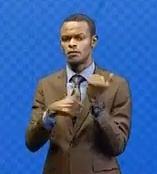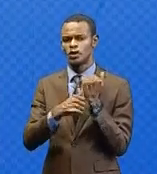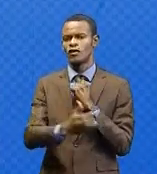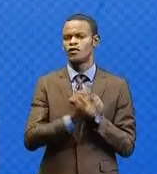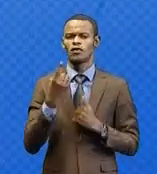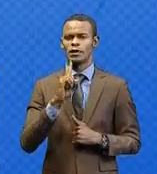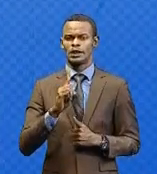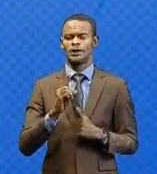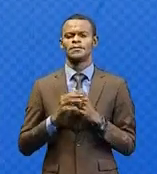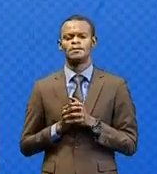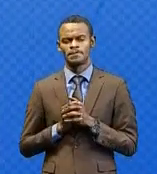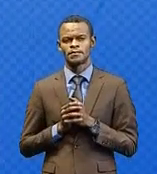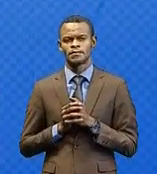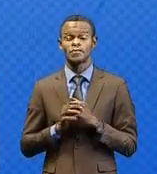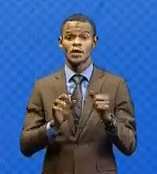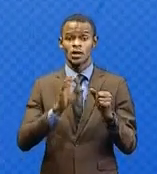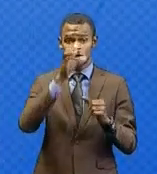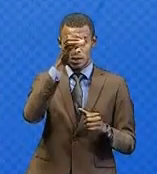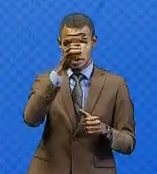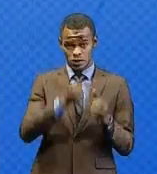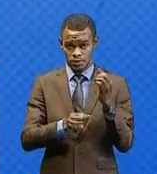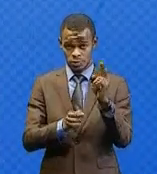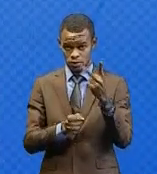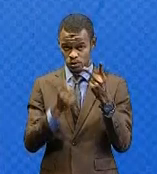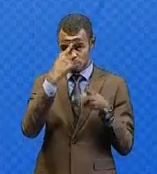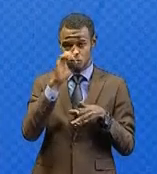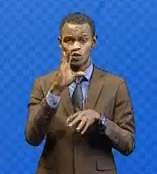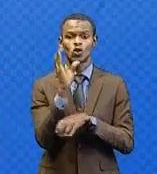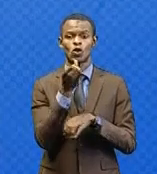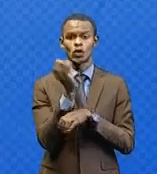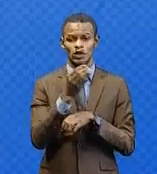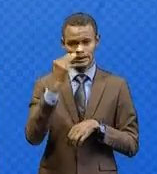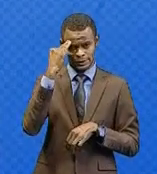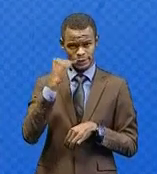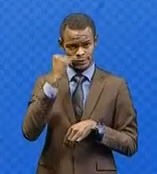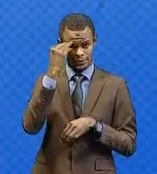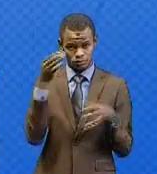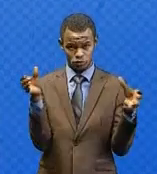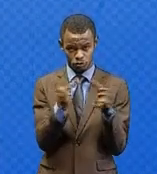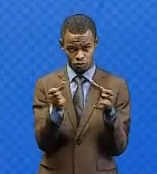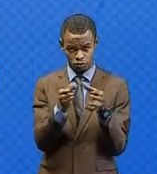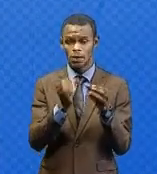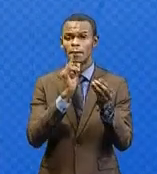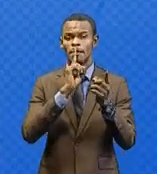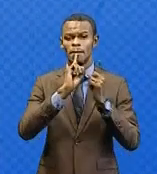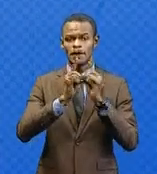Au chapitre 2 du Conseil des ministres des séjours relatif aux points d'information,